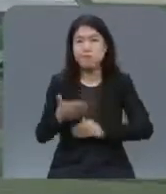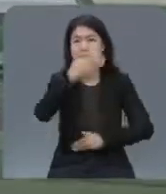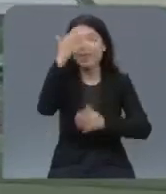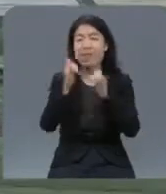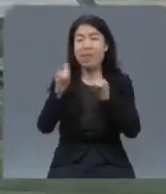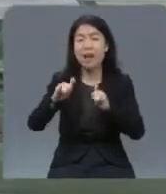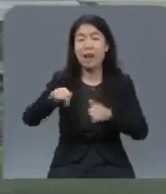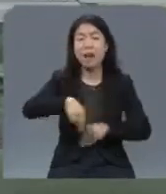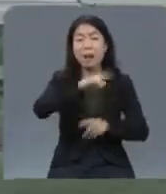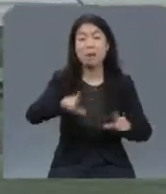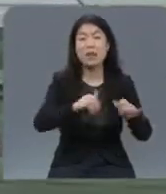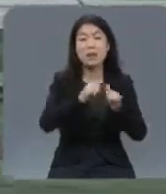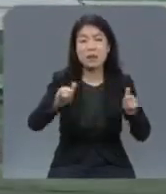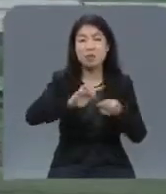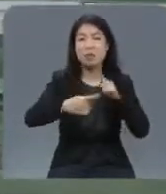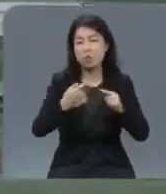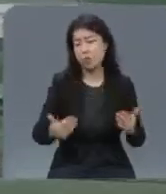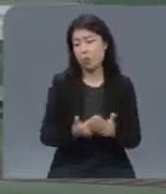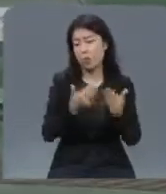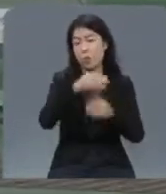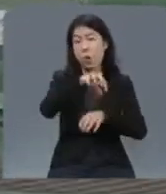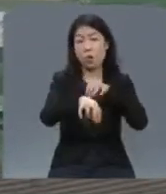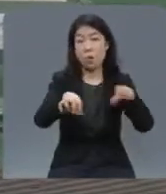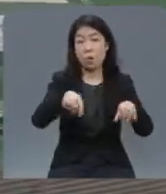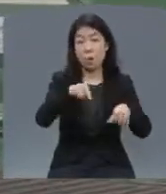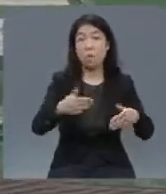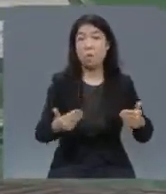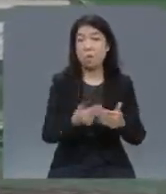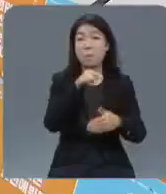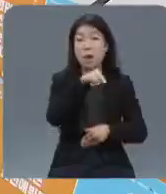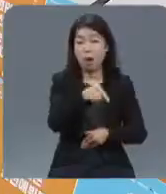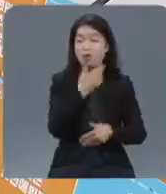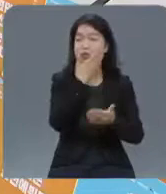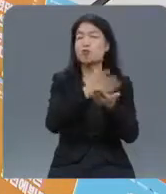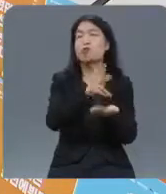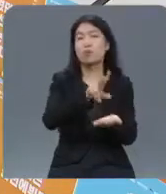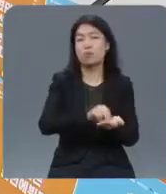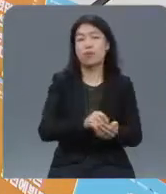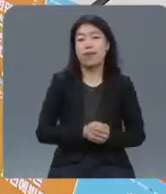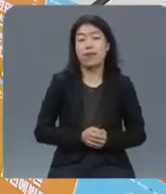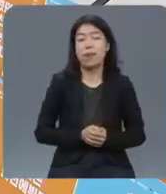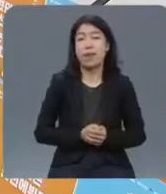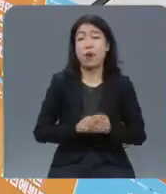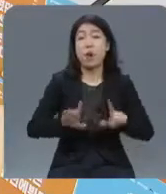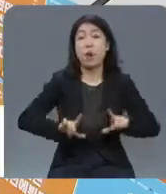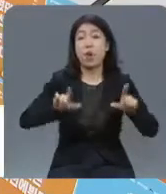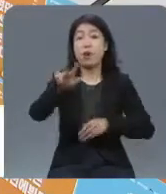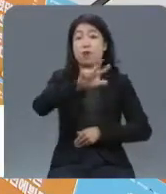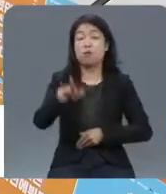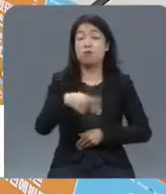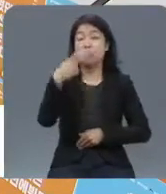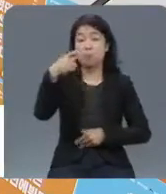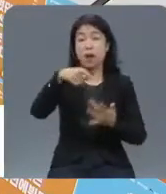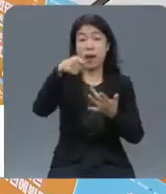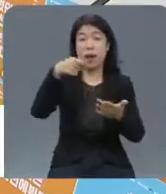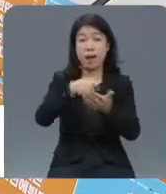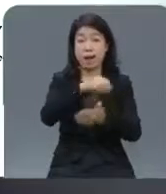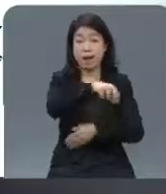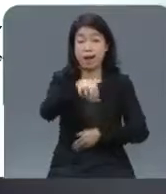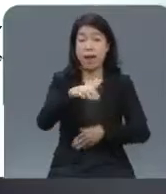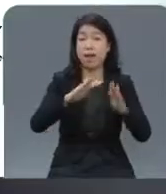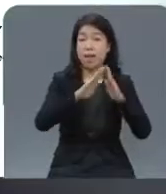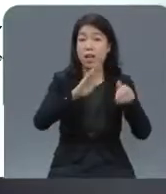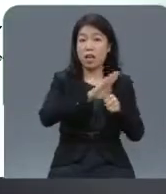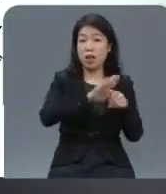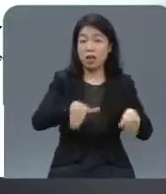지역주민이 상생하는 마을의 만드는 것이 핵심입니다 고래 전국의 12 곳이 선정 됐는데 경남에서는